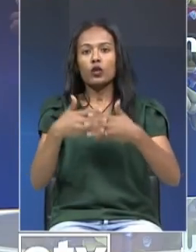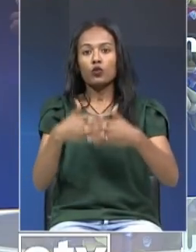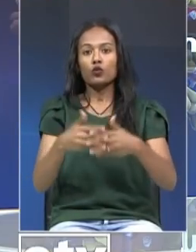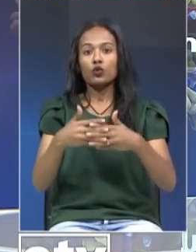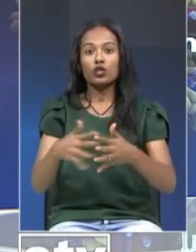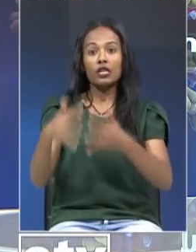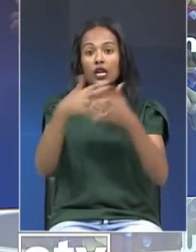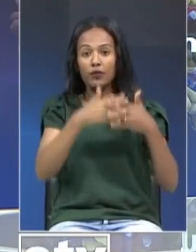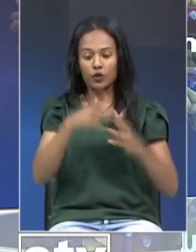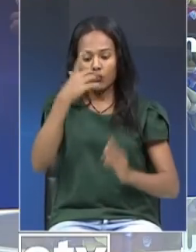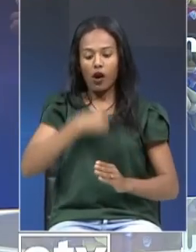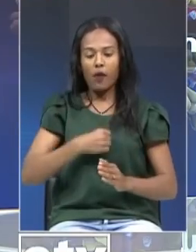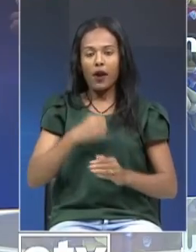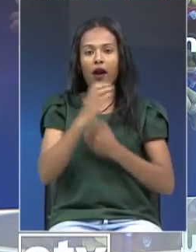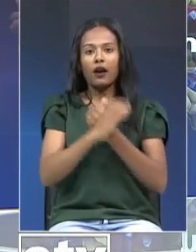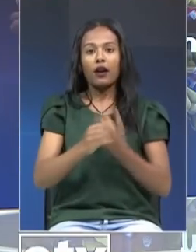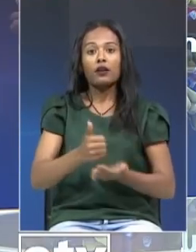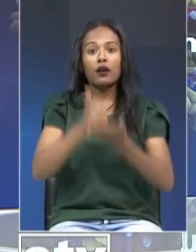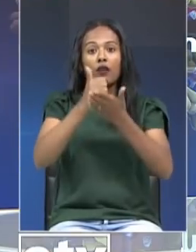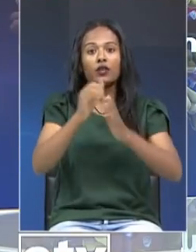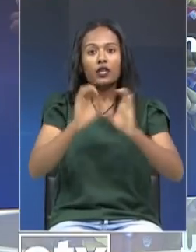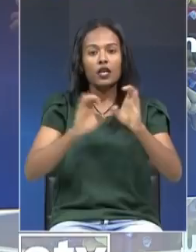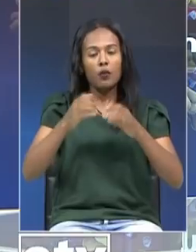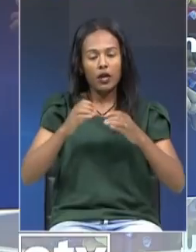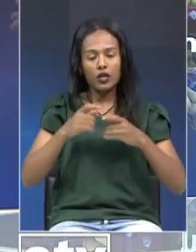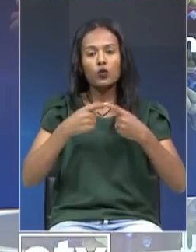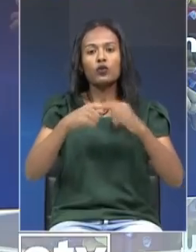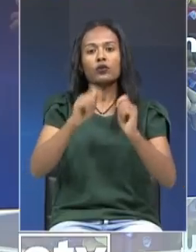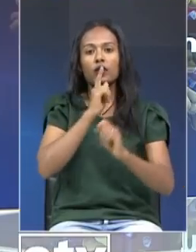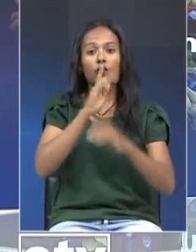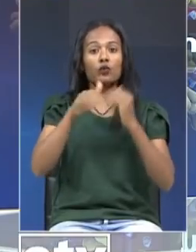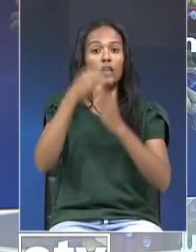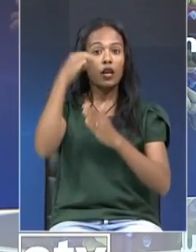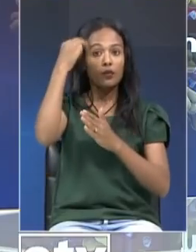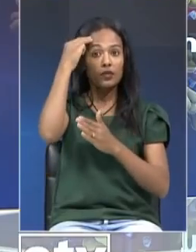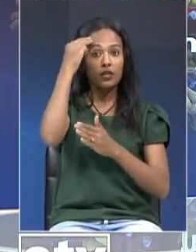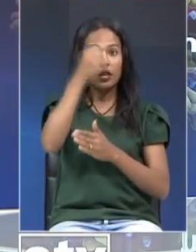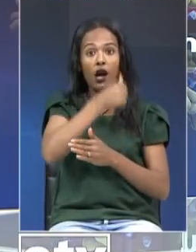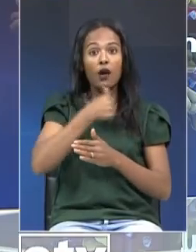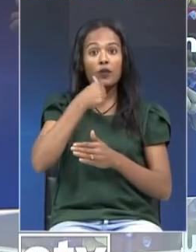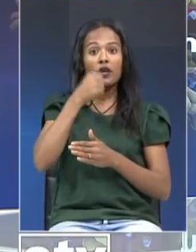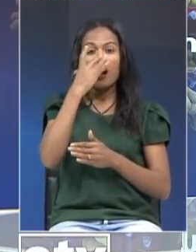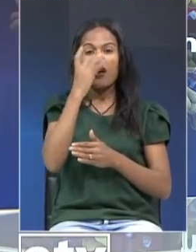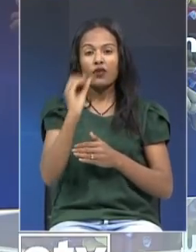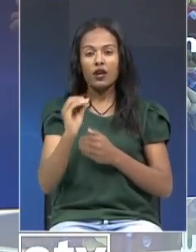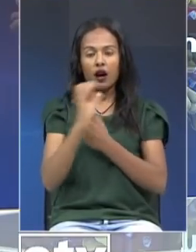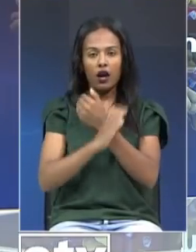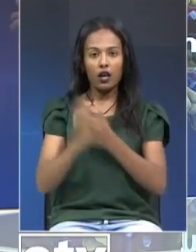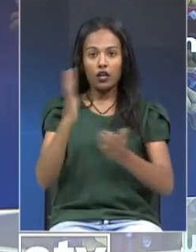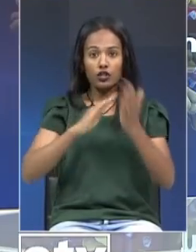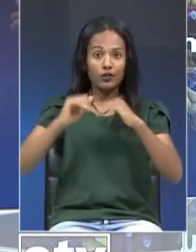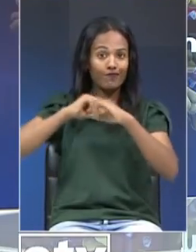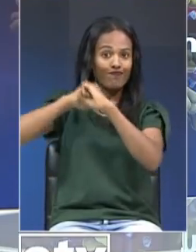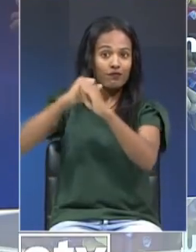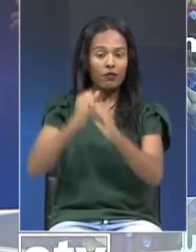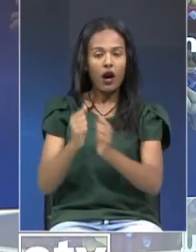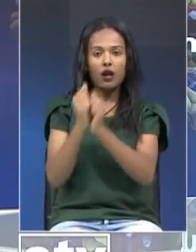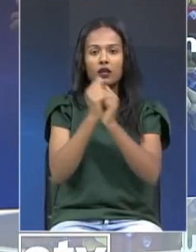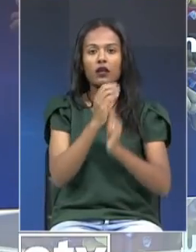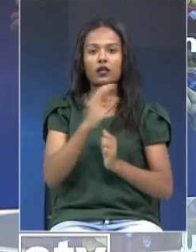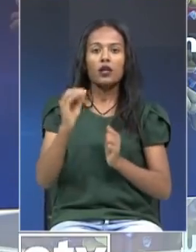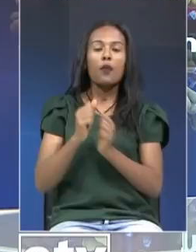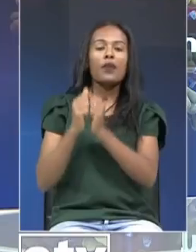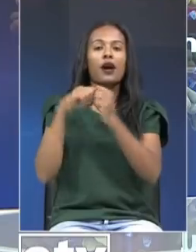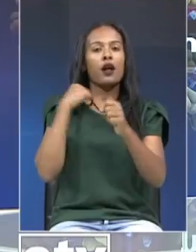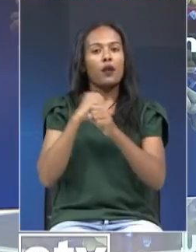ለህብረቱ አባል ሀገራት ድጋፍ እንዲደረግ ባደረጉት ጥረት ነው። ጠቅላይ ሚኒስትር አብይ የአፍሪካ ሀገራት ችግርን ለመከላከል በአንድነትና